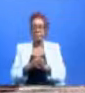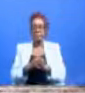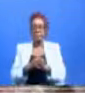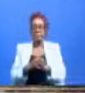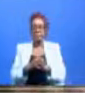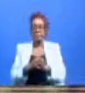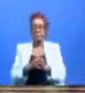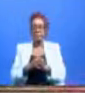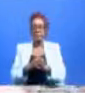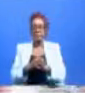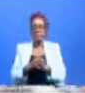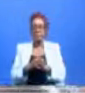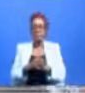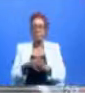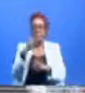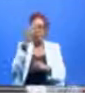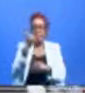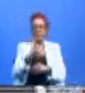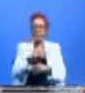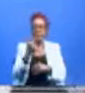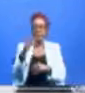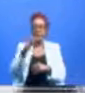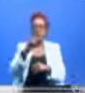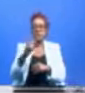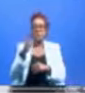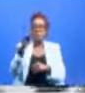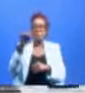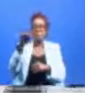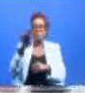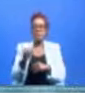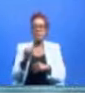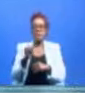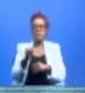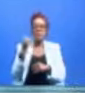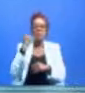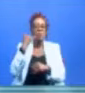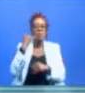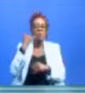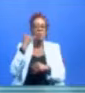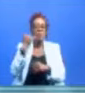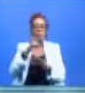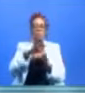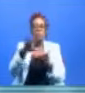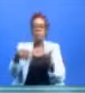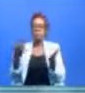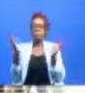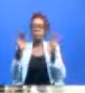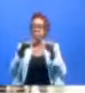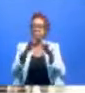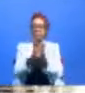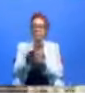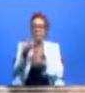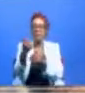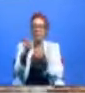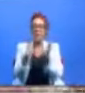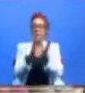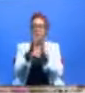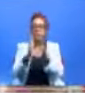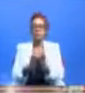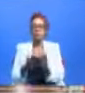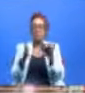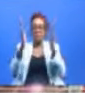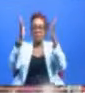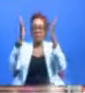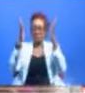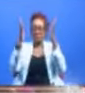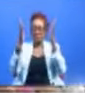Waumini wa kanisa la Katoliki la St. Mary's Molo, kaunti ya Nakuru, waliungana na Wakristo wengine ulimwenguni kuadhimisha sherehe za